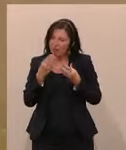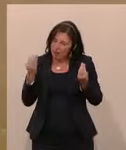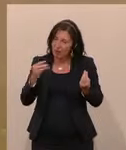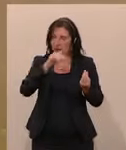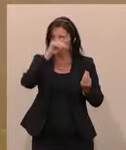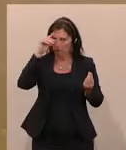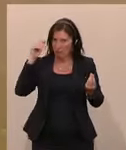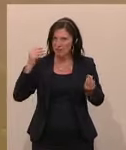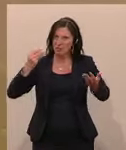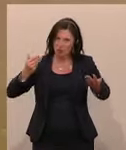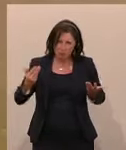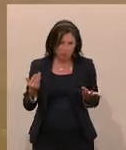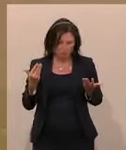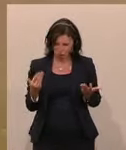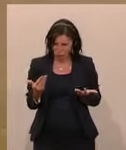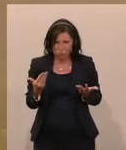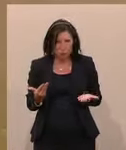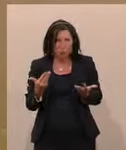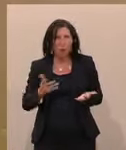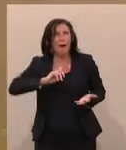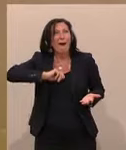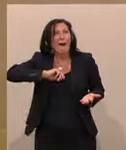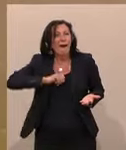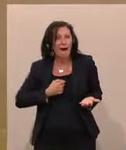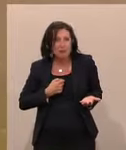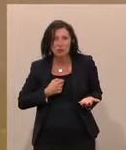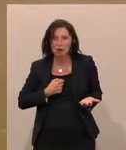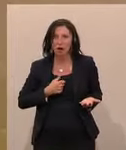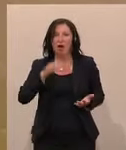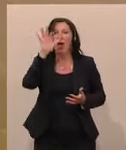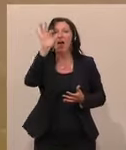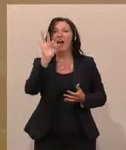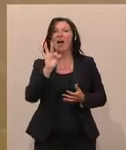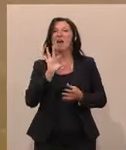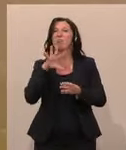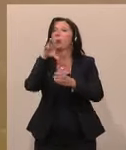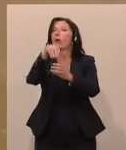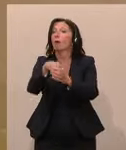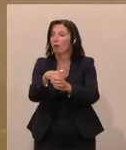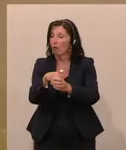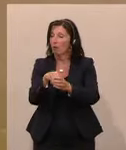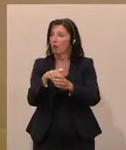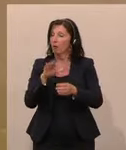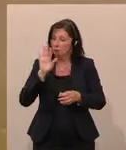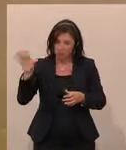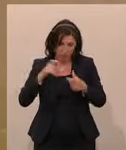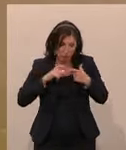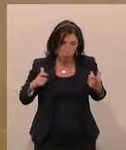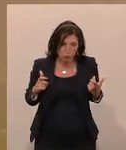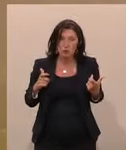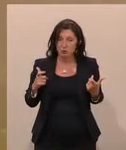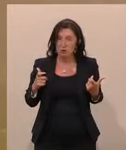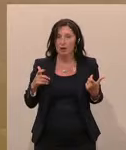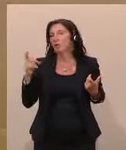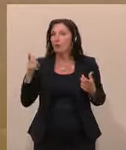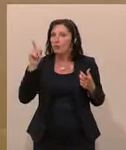Leute, die so ein Gedankengut haben, bei Ihnen Funktionärinnen und Funktionäre sind. Und das ist die große Frage, die